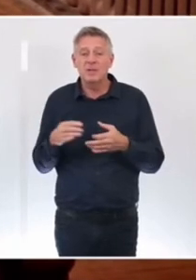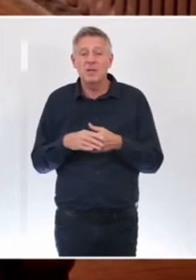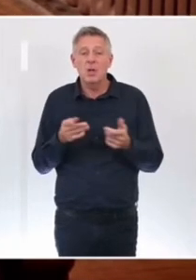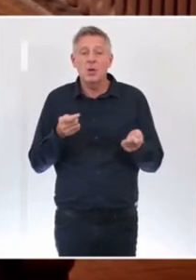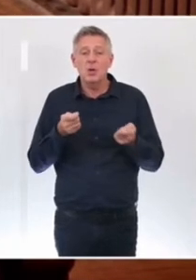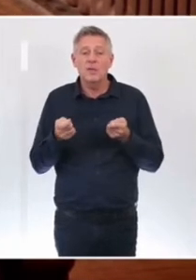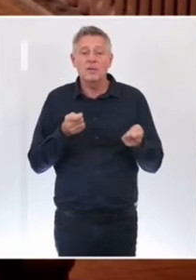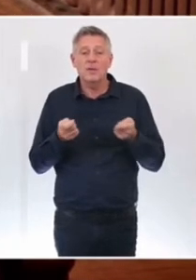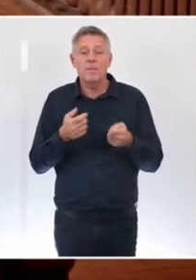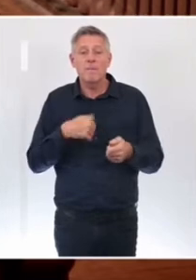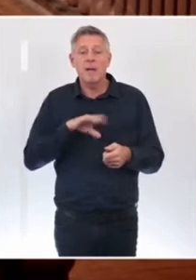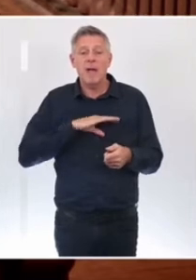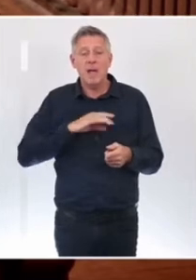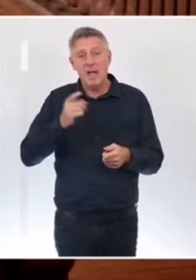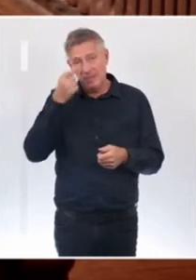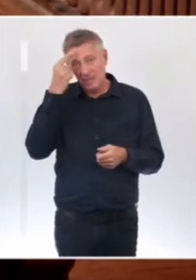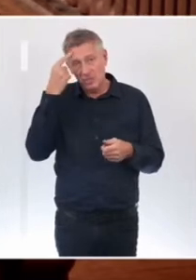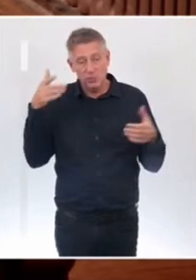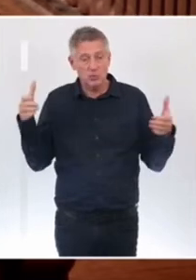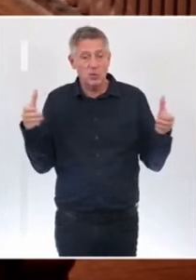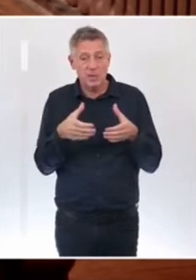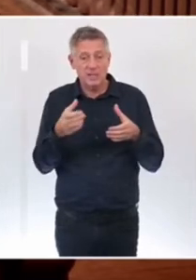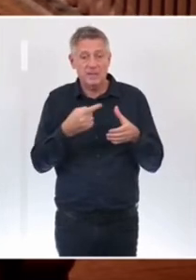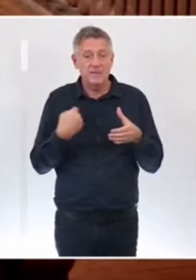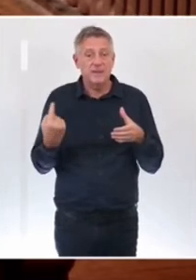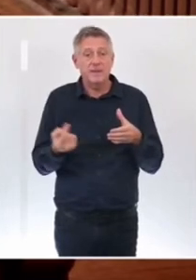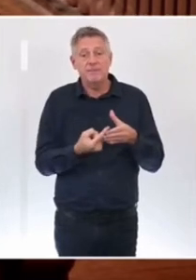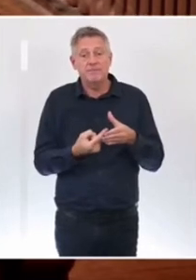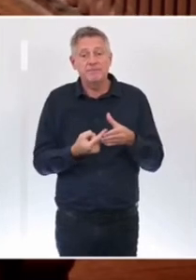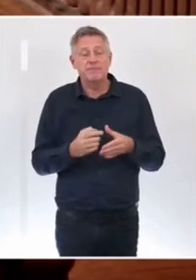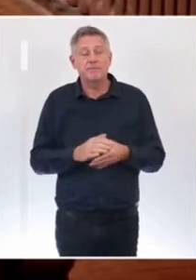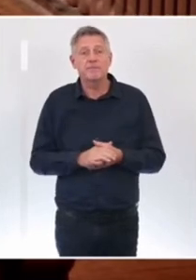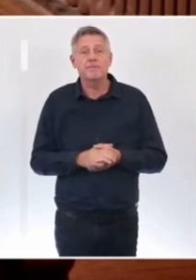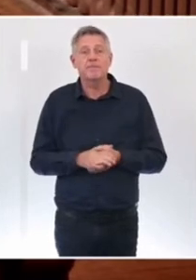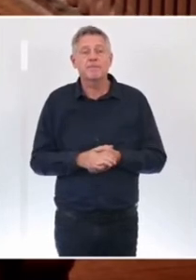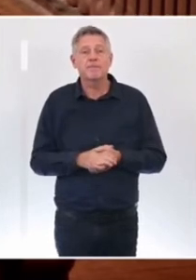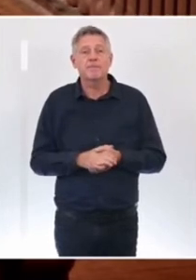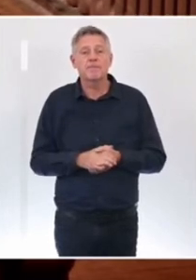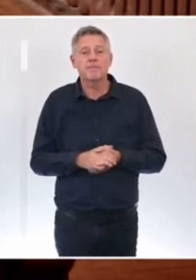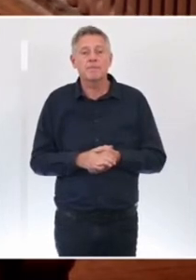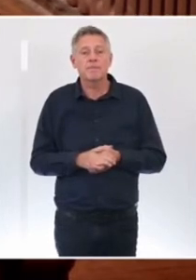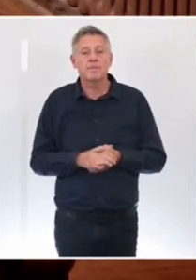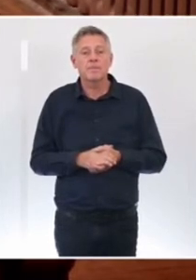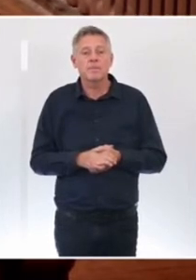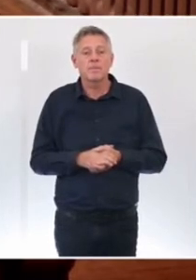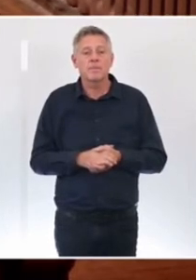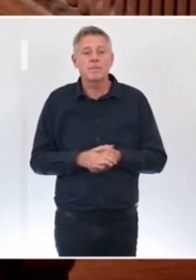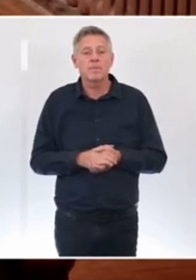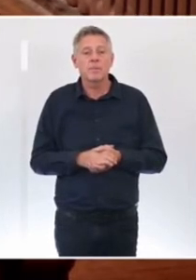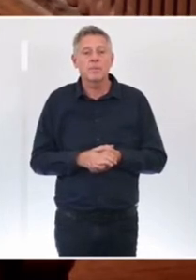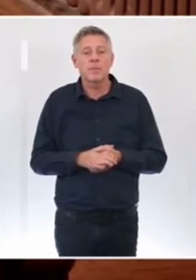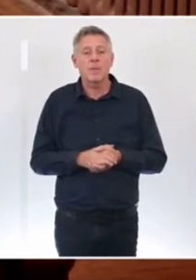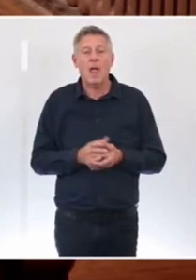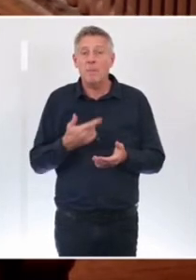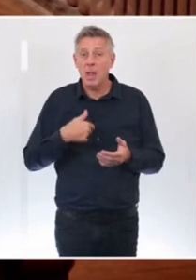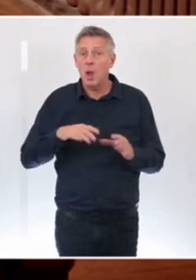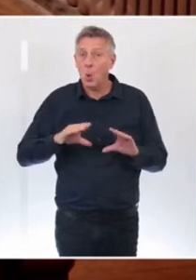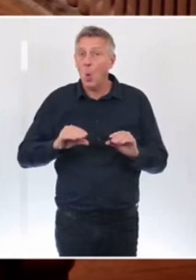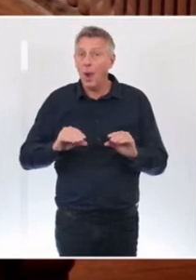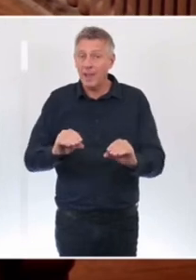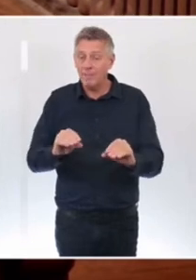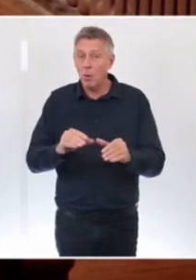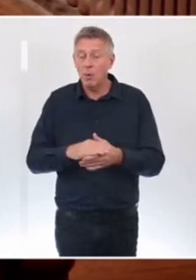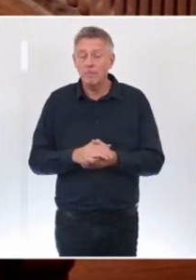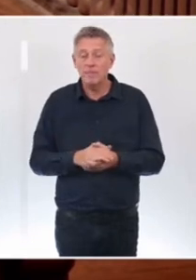gouvernance par l'intelligence collective. Et après, quand je regarde en fait la mise en œuvre